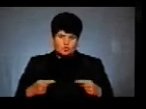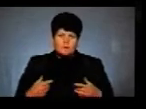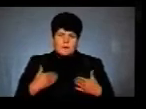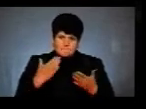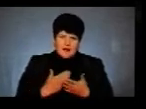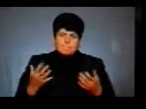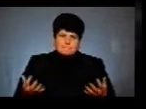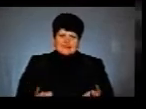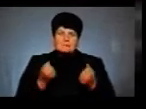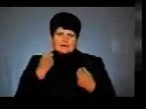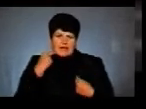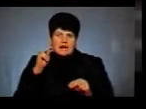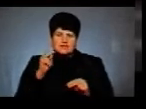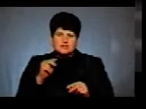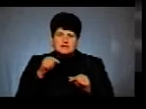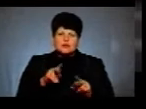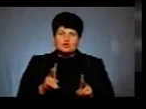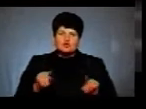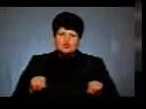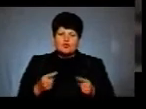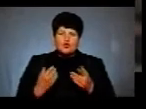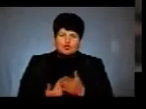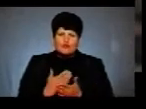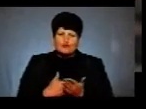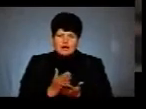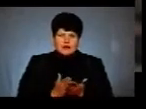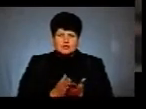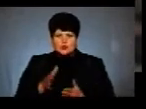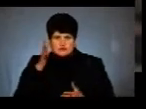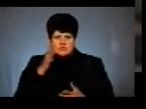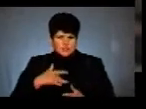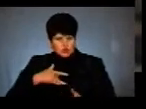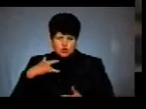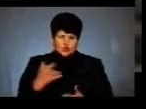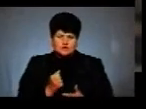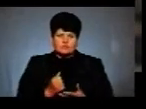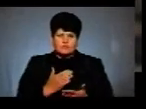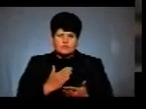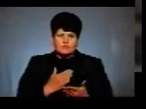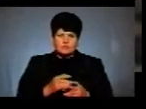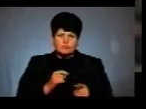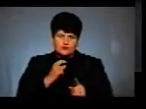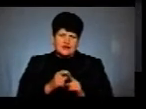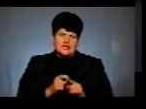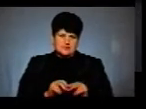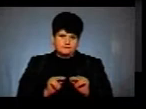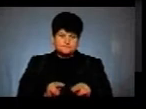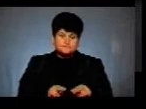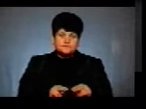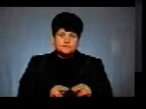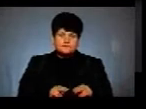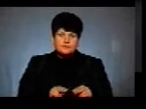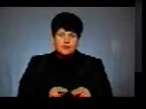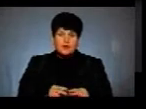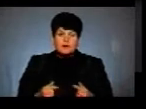підтримувати кращих, тих, хто створює нову якість освіти та дуже жорстко дотримується принципів академічної доброчесності. Ви знаєте,